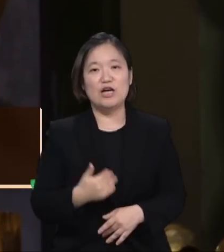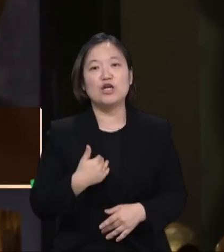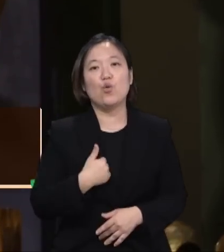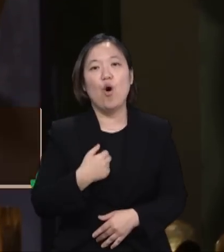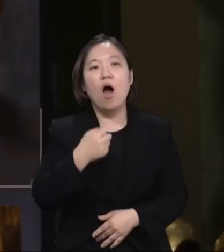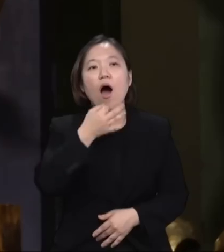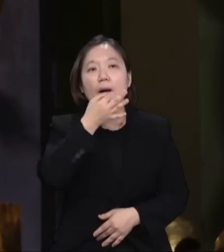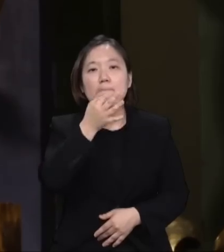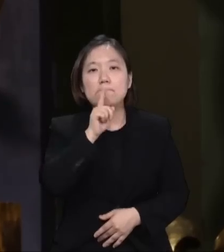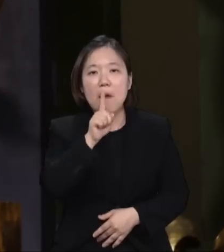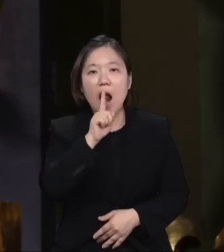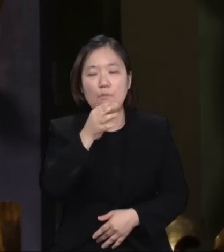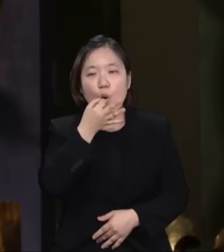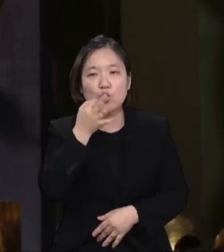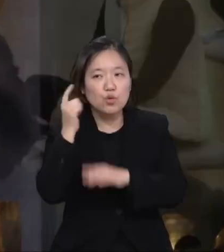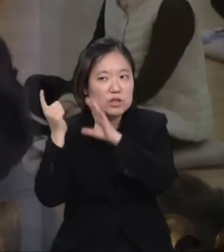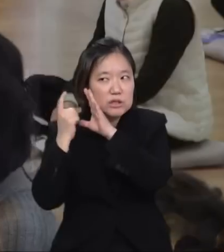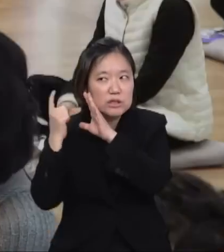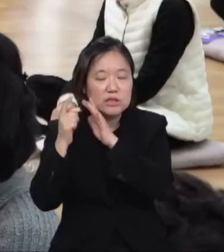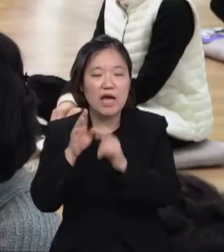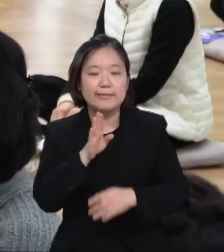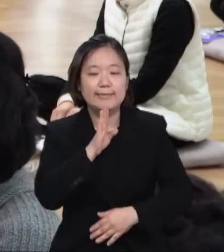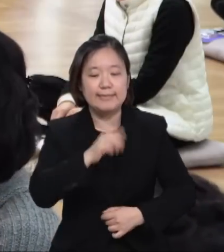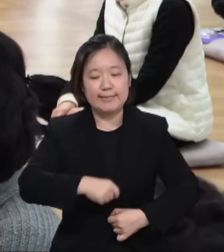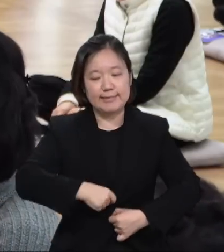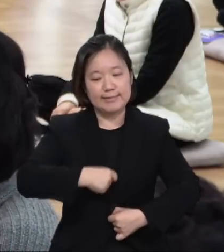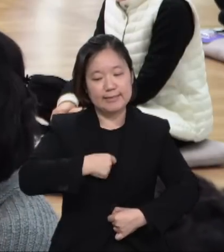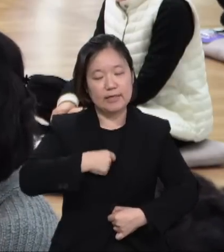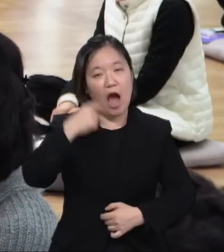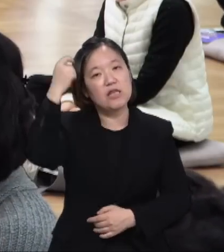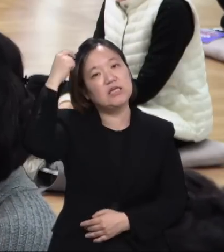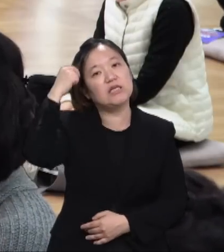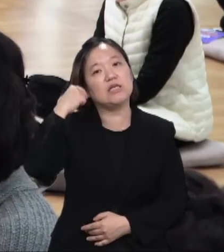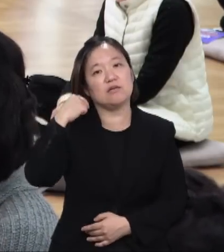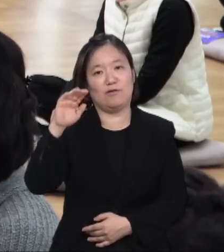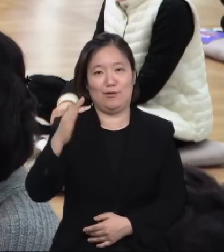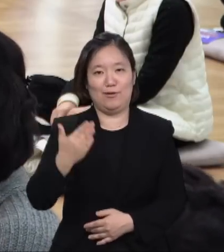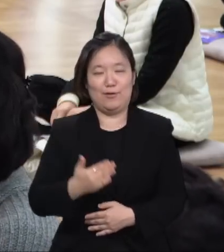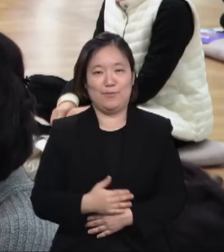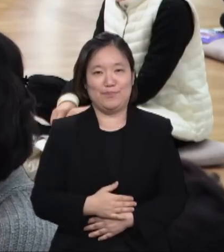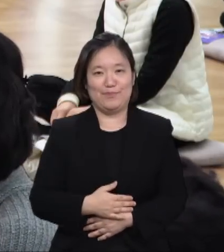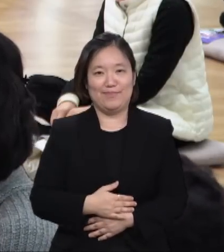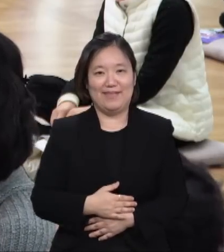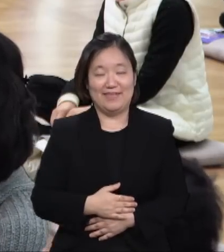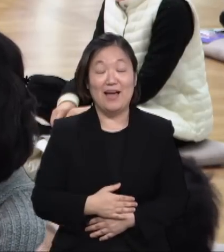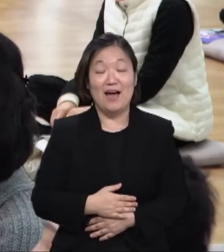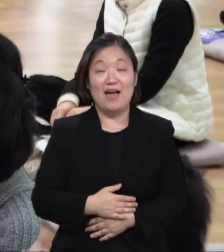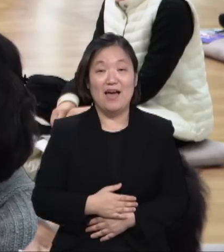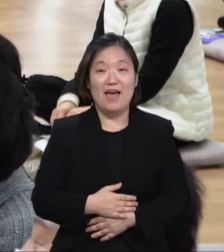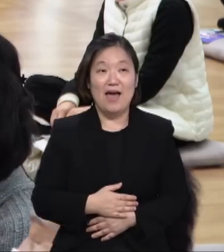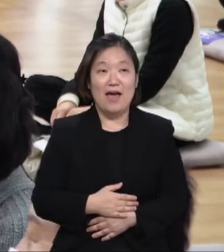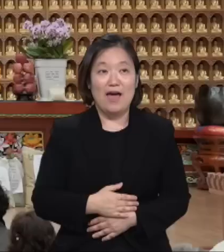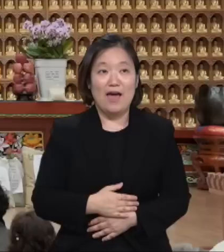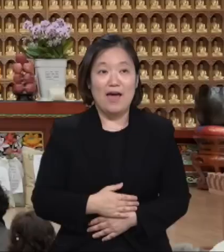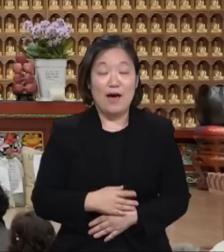목소리에 진실의 힘이 딱 느껴지더라고요 염라대왕이 더 쳐다보면서